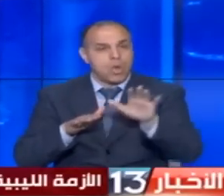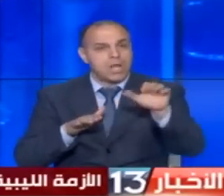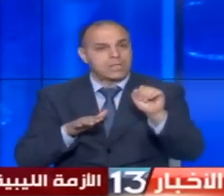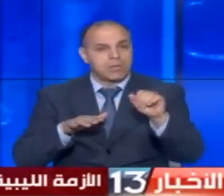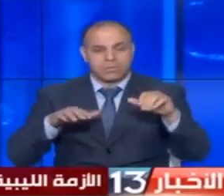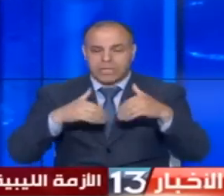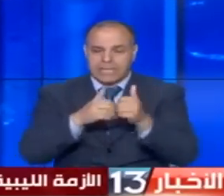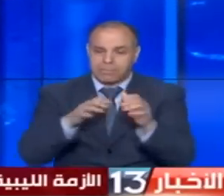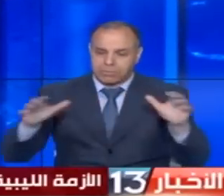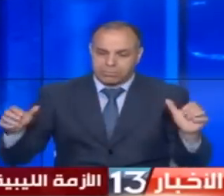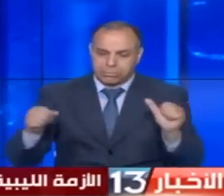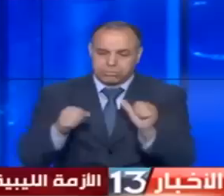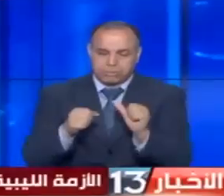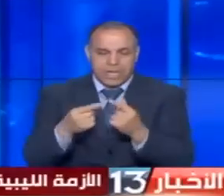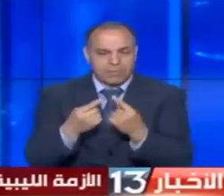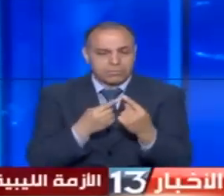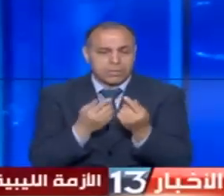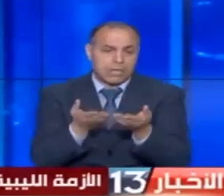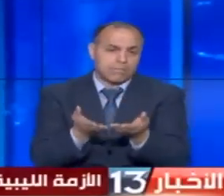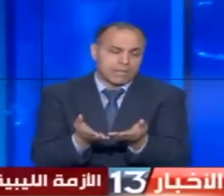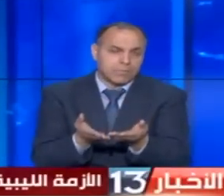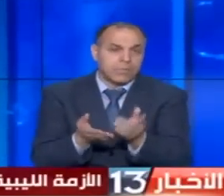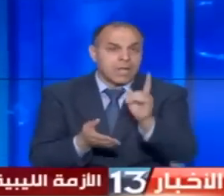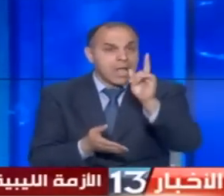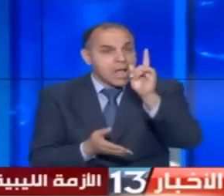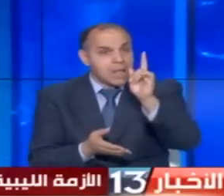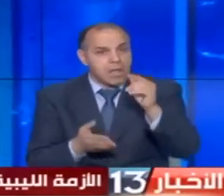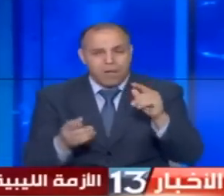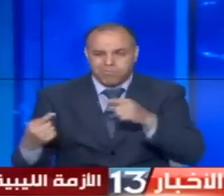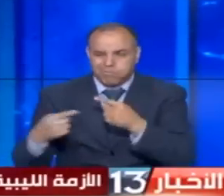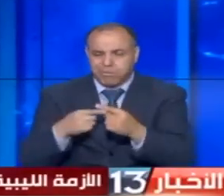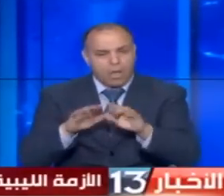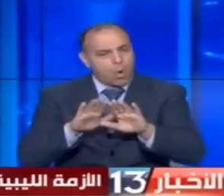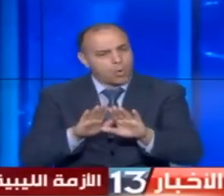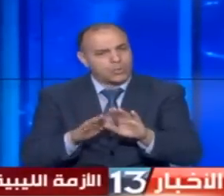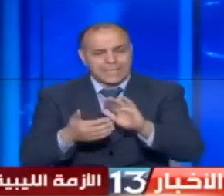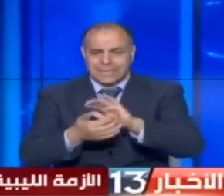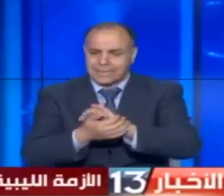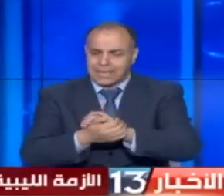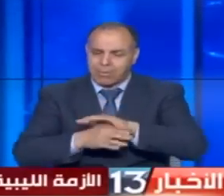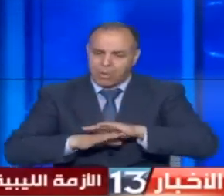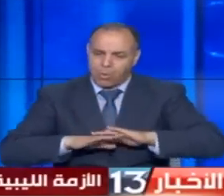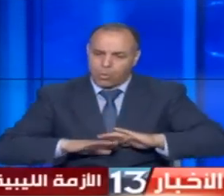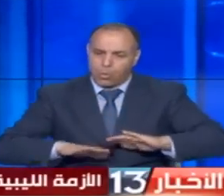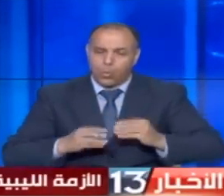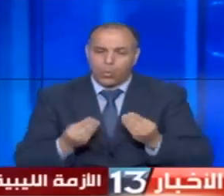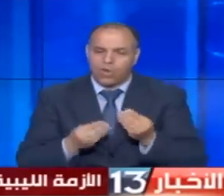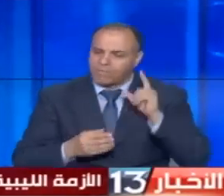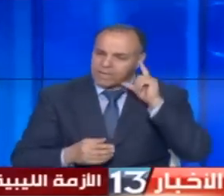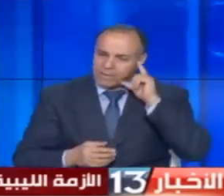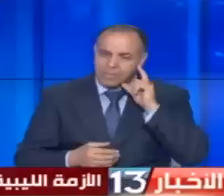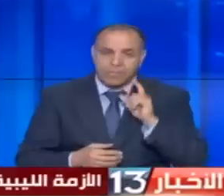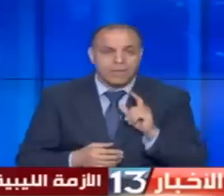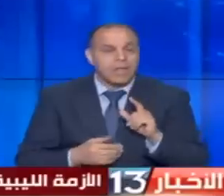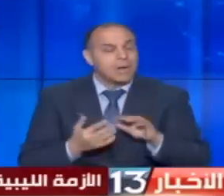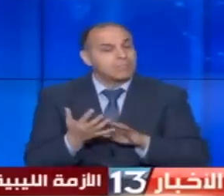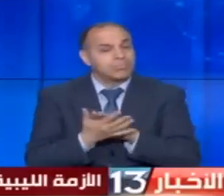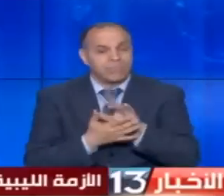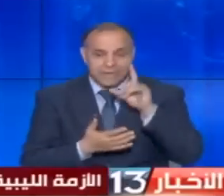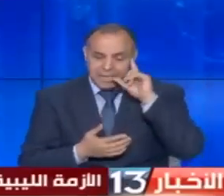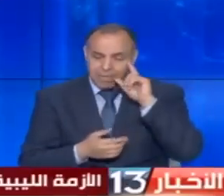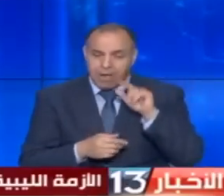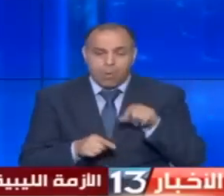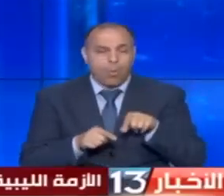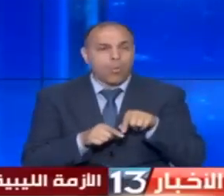الليبيين الى العوده الى طاوله الحوار لانهاء الخلافات واحلال السلام والامن في ليبيا الاحداث في ليبيا بدات